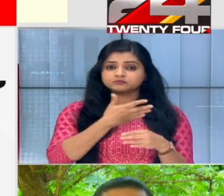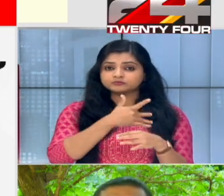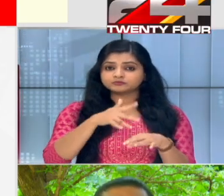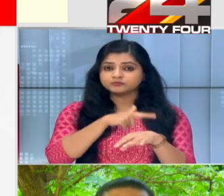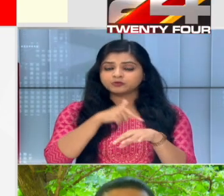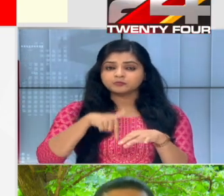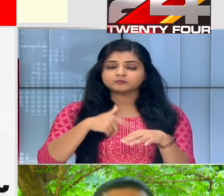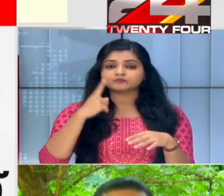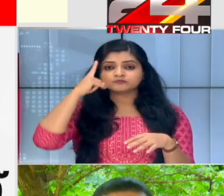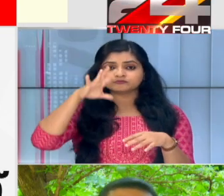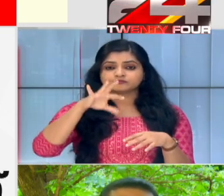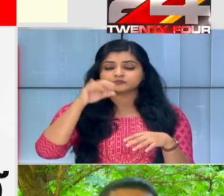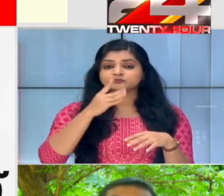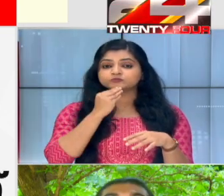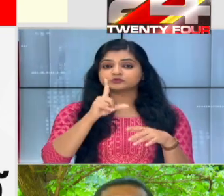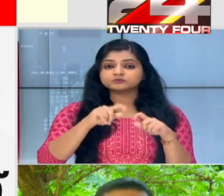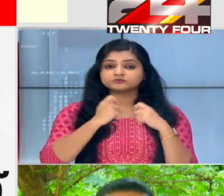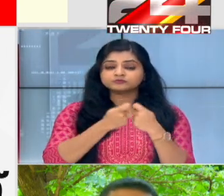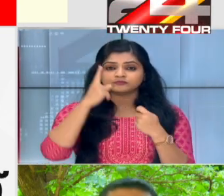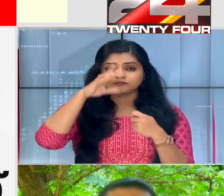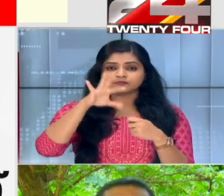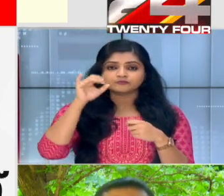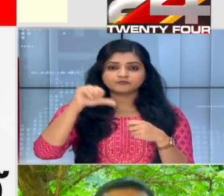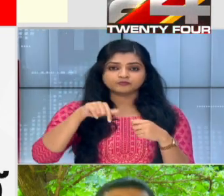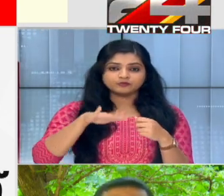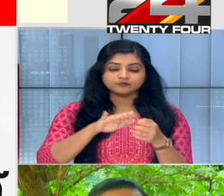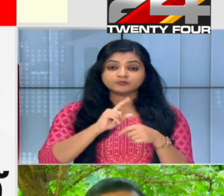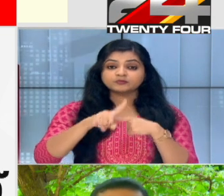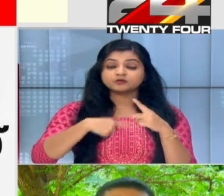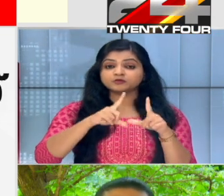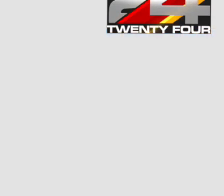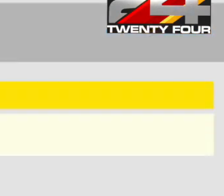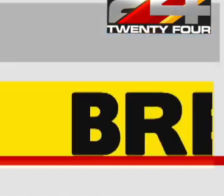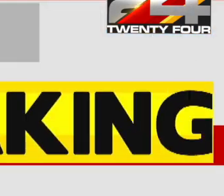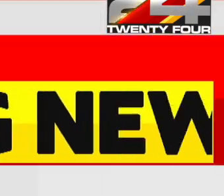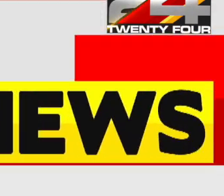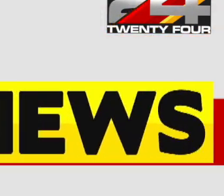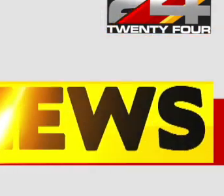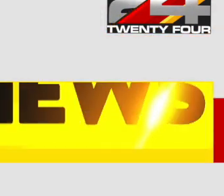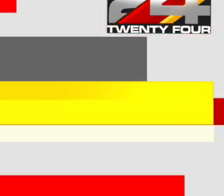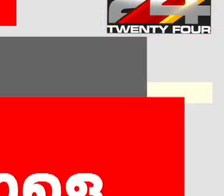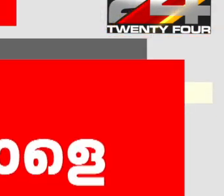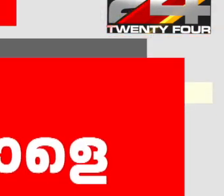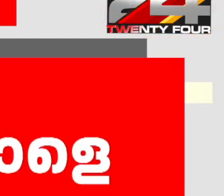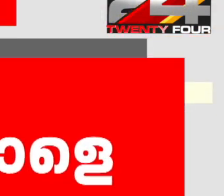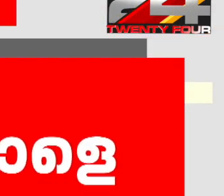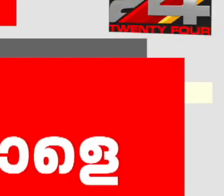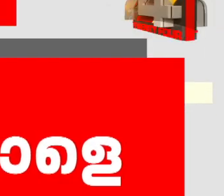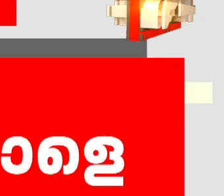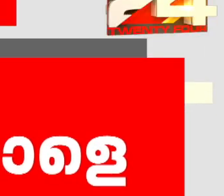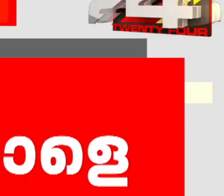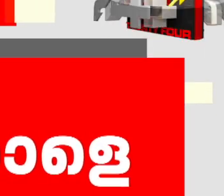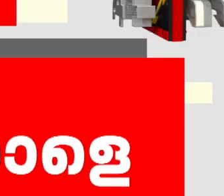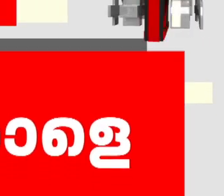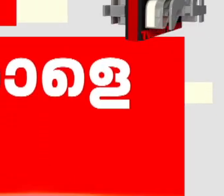എത്താൻ ലീഗ് നേതൃത്വത്തിന് സാധിച്ചിട്ടില്ല. ആ ഒരു ഘട്ടത്തിൽ നാളത്തെ യോഗം വളരെ നിർണായകമാണ്. പ്രത്യേകിച്ച് സമസ്ത ഈ യോഗത്തിൽ